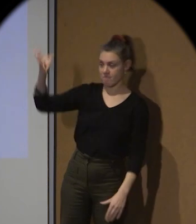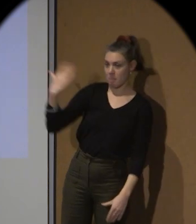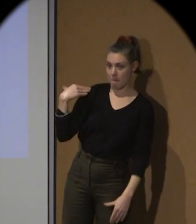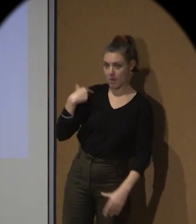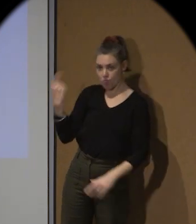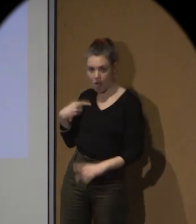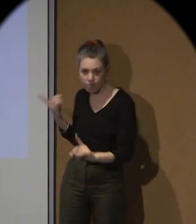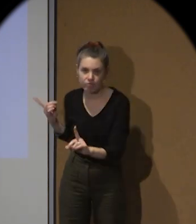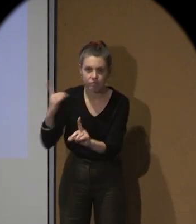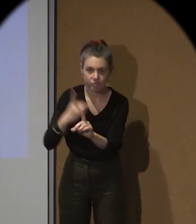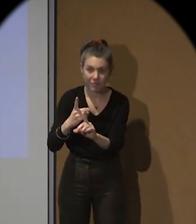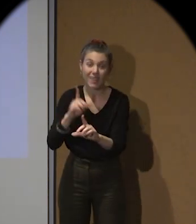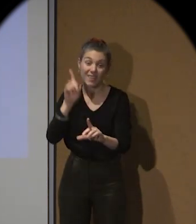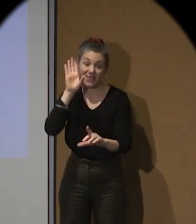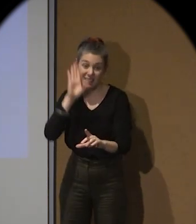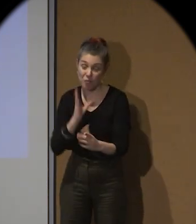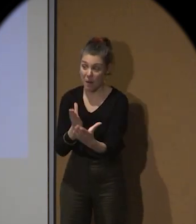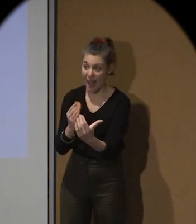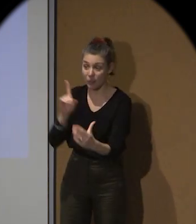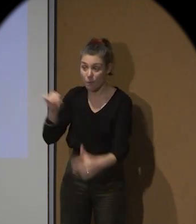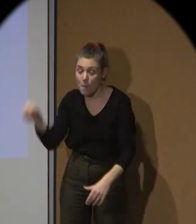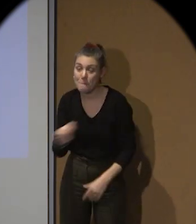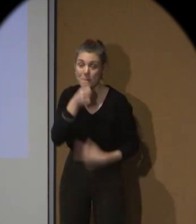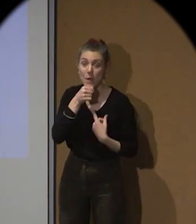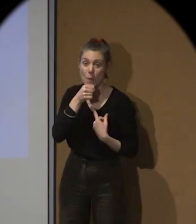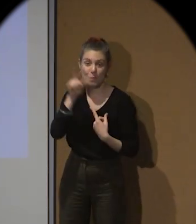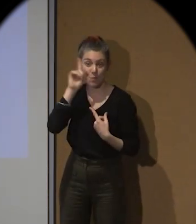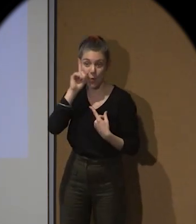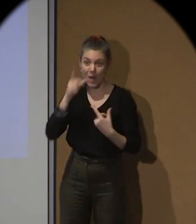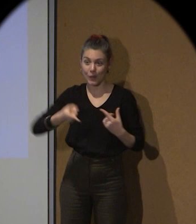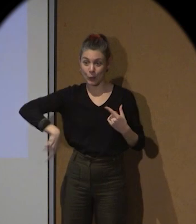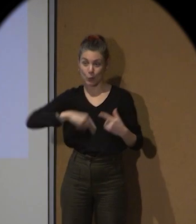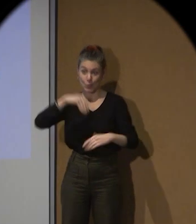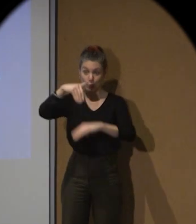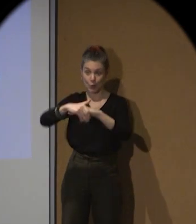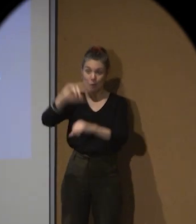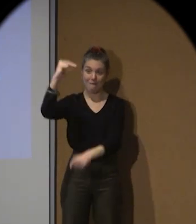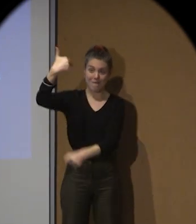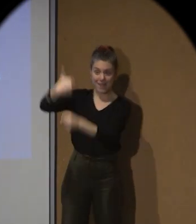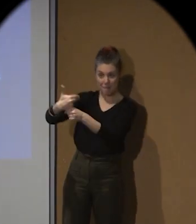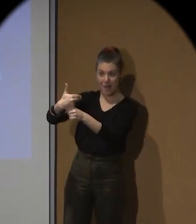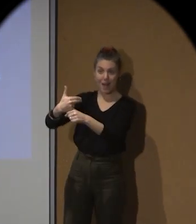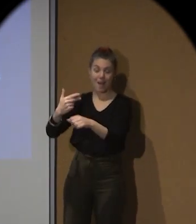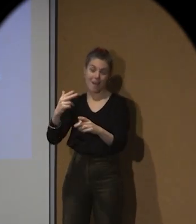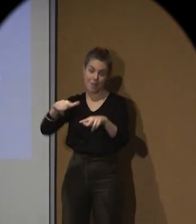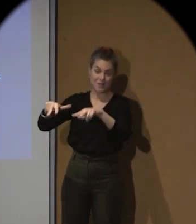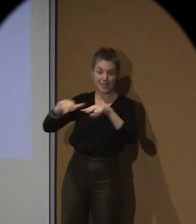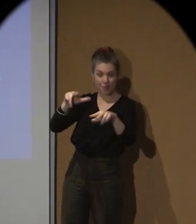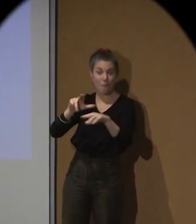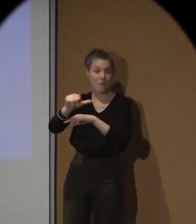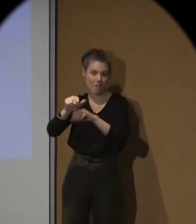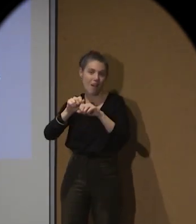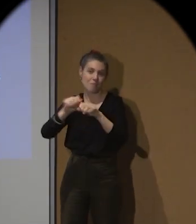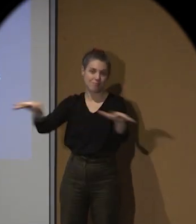ce soit diffusé sur YouTube. Donc il faut que le micro soit bien présent. Soit